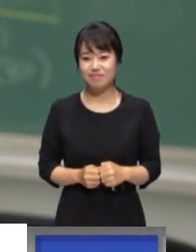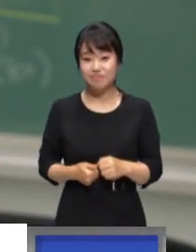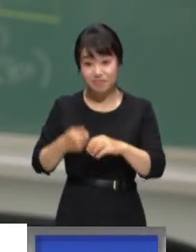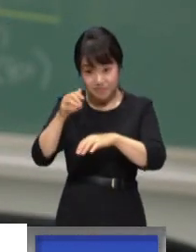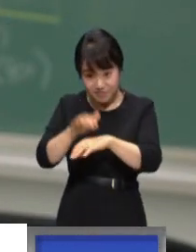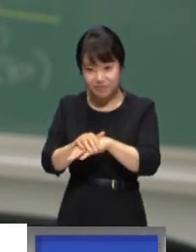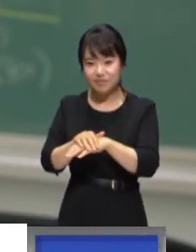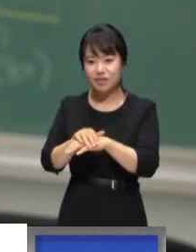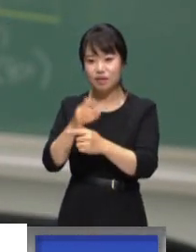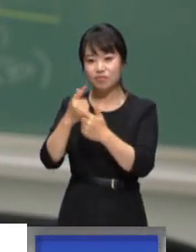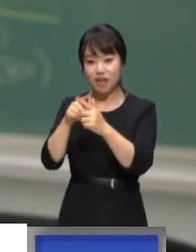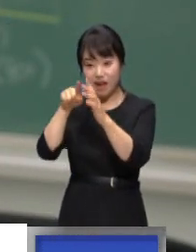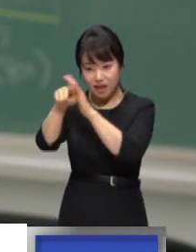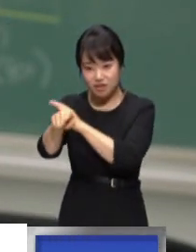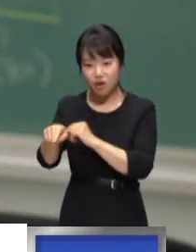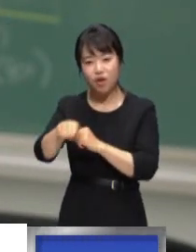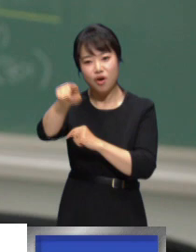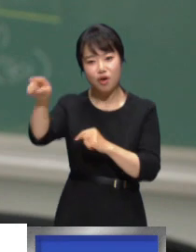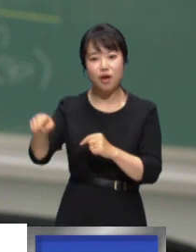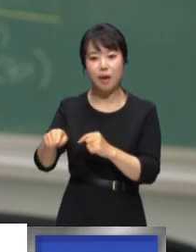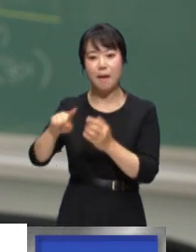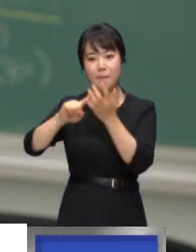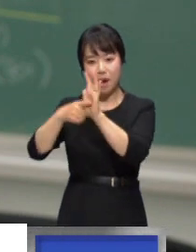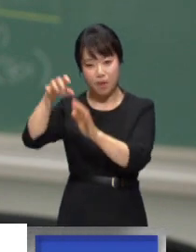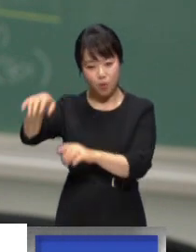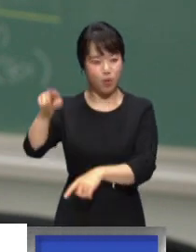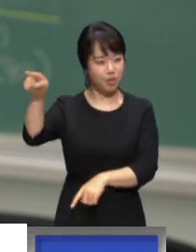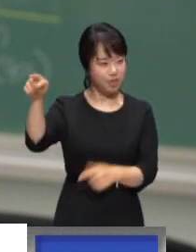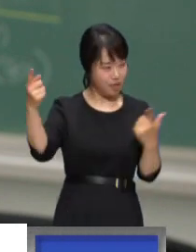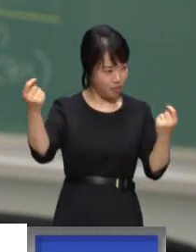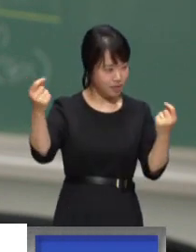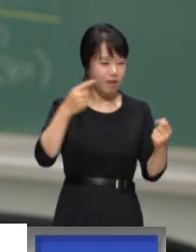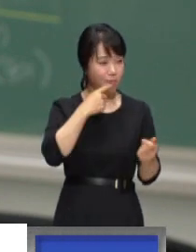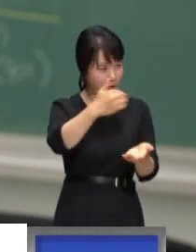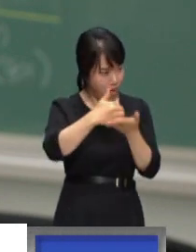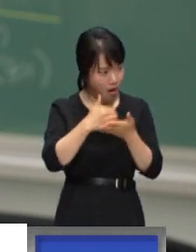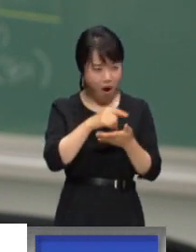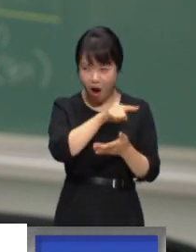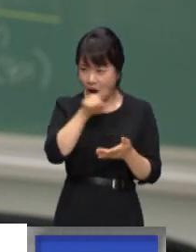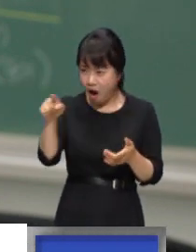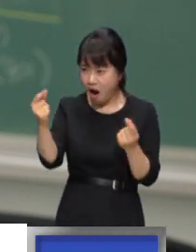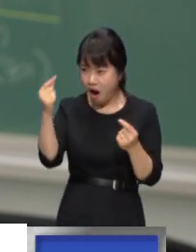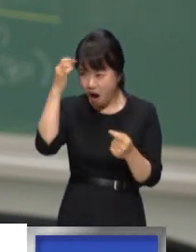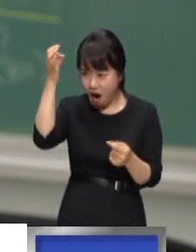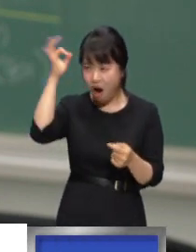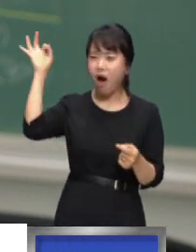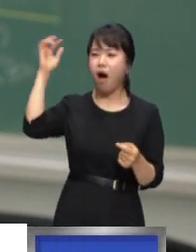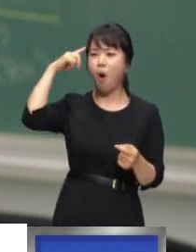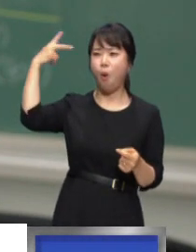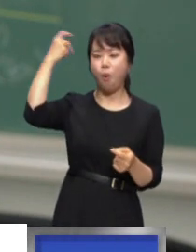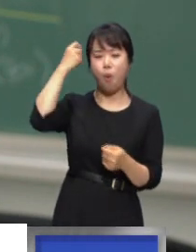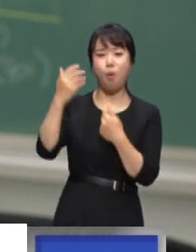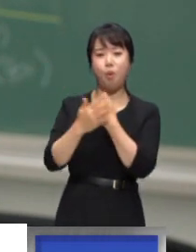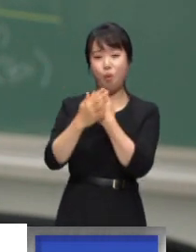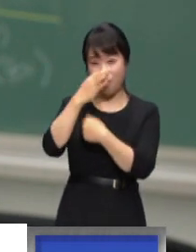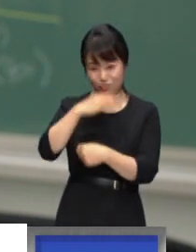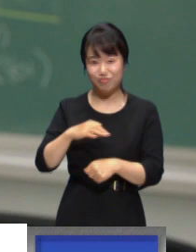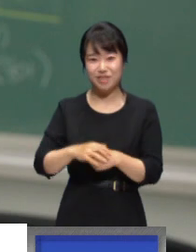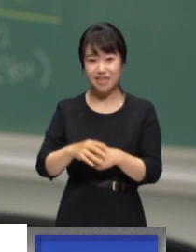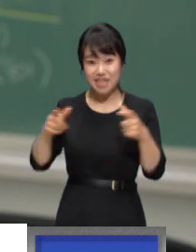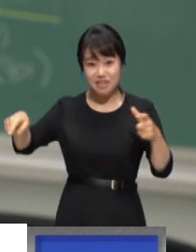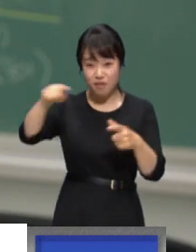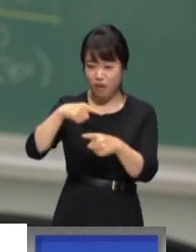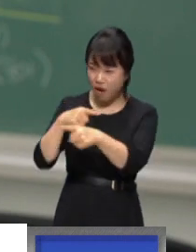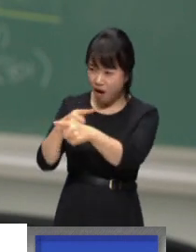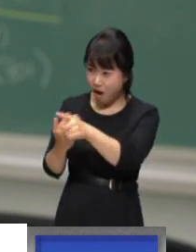직접 가서 선생님이 여기가 너희가 발표했던 여기다 하고 딱 짚어주시니까 더 기억에 남는 그런 게 있었어요. 이 지역에 이런